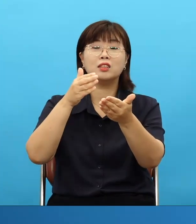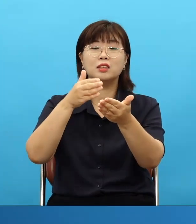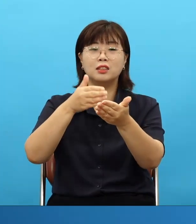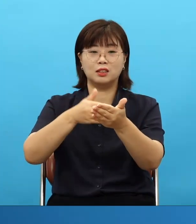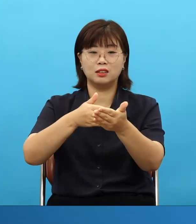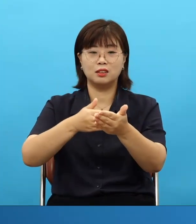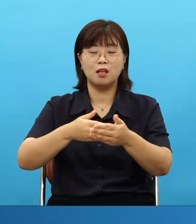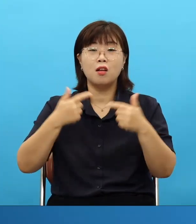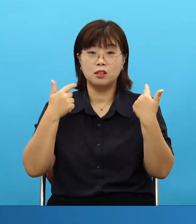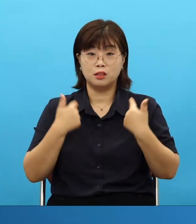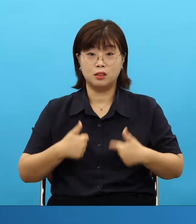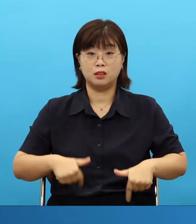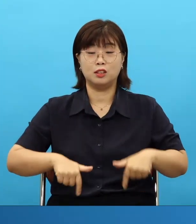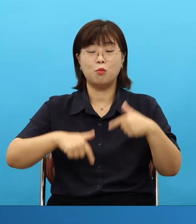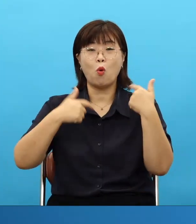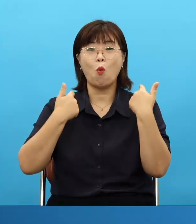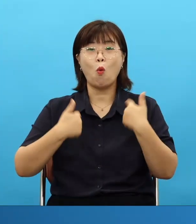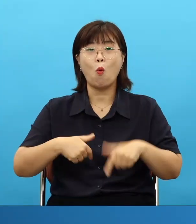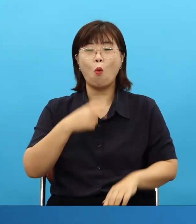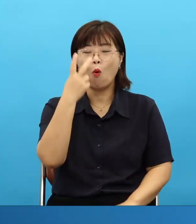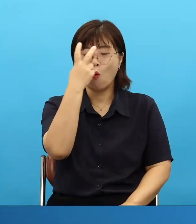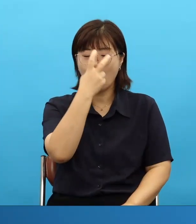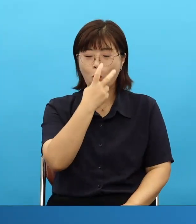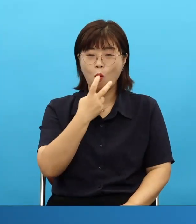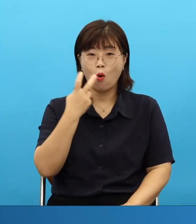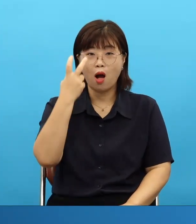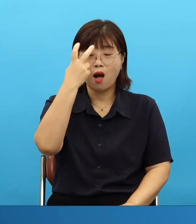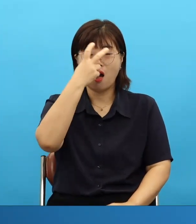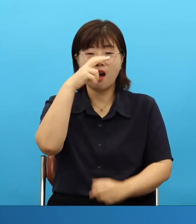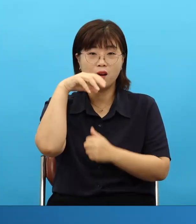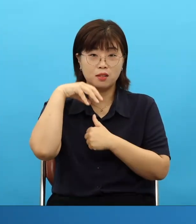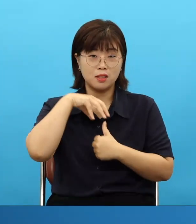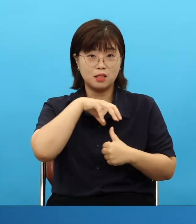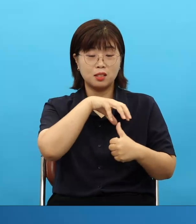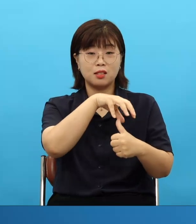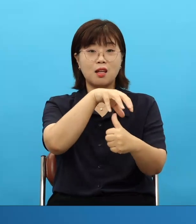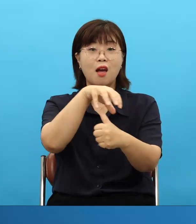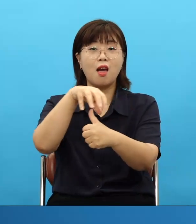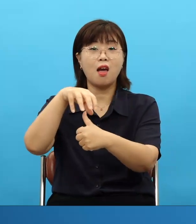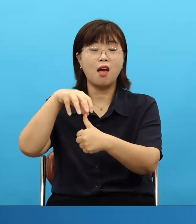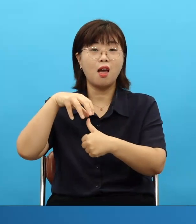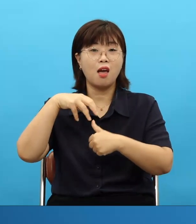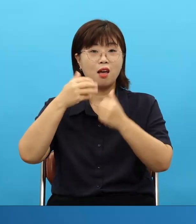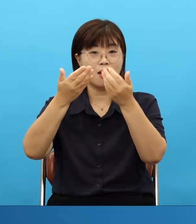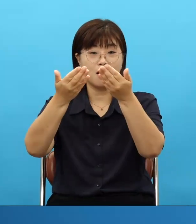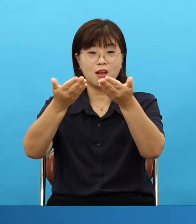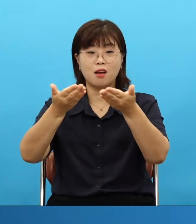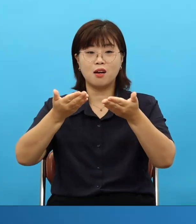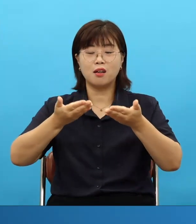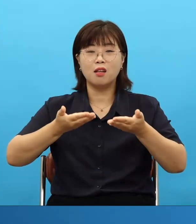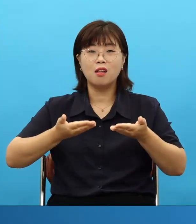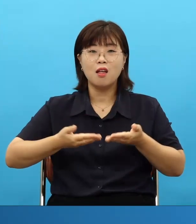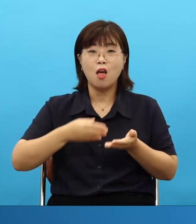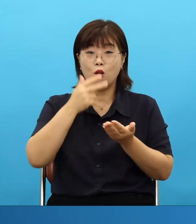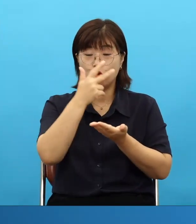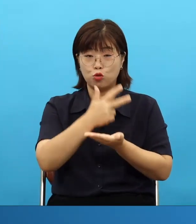가기까지 늘고 주님을 찬송하면서